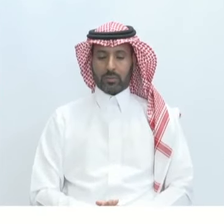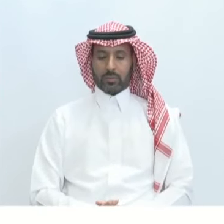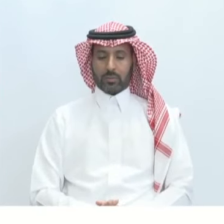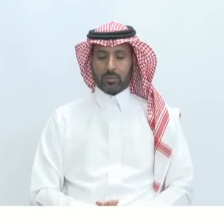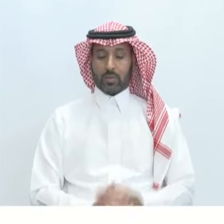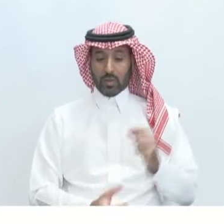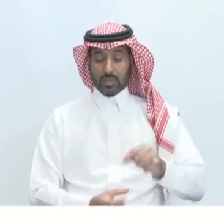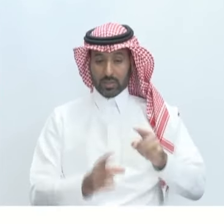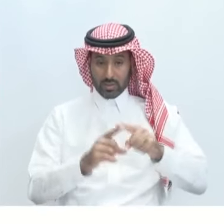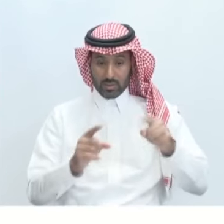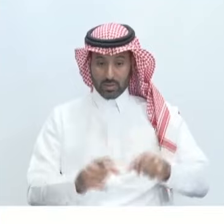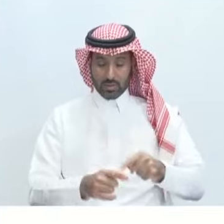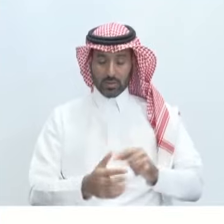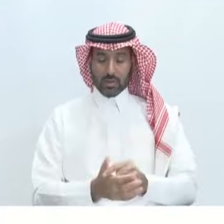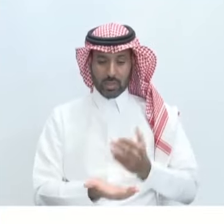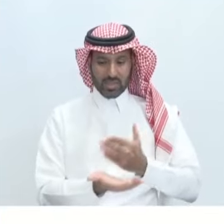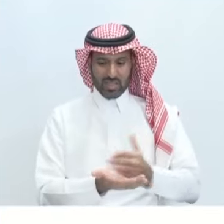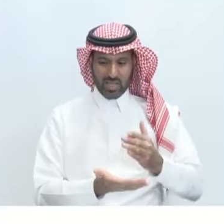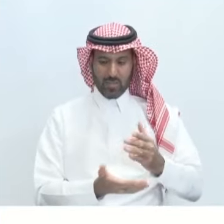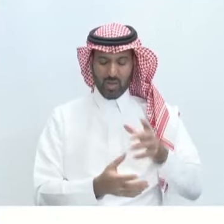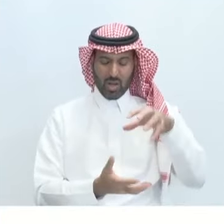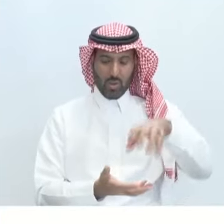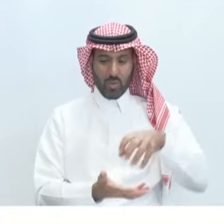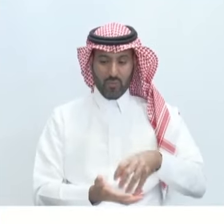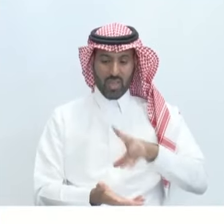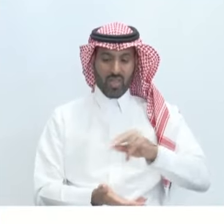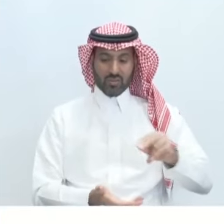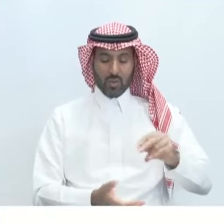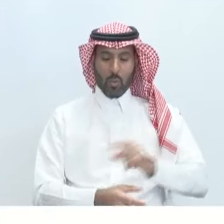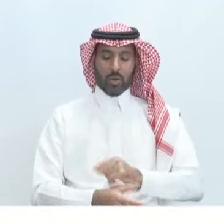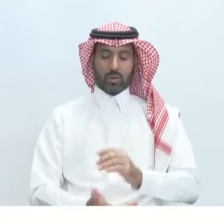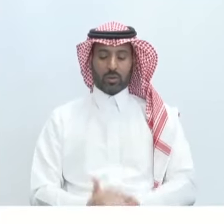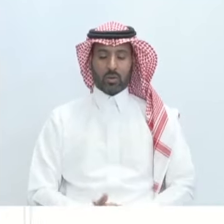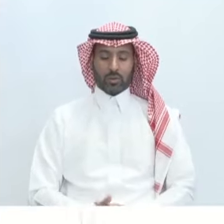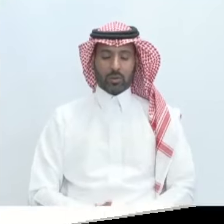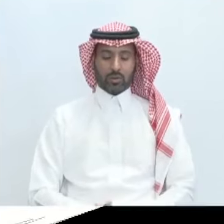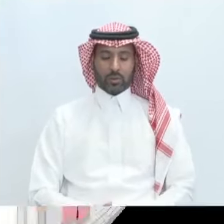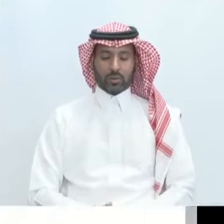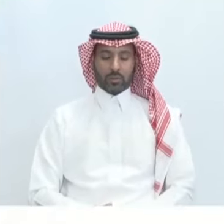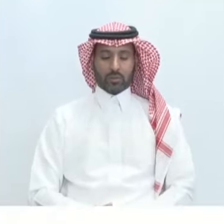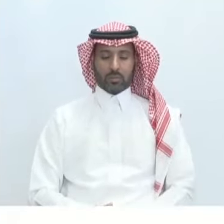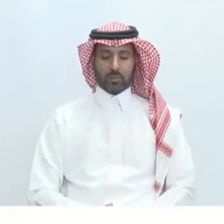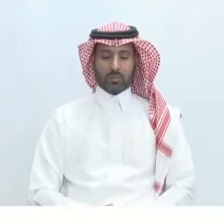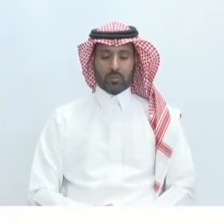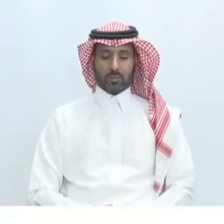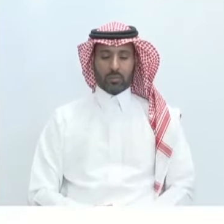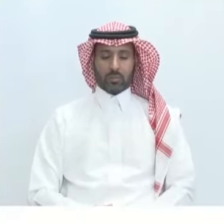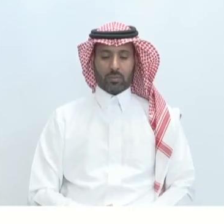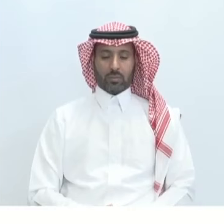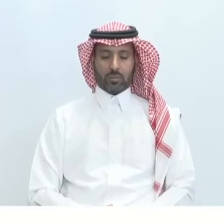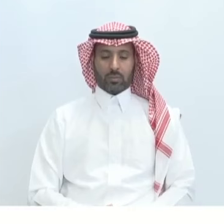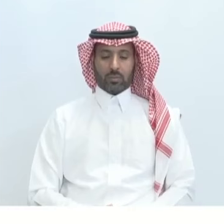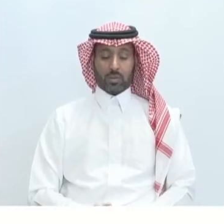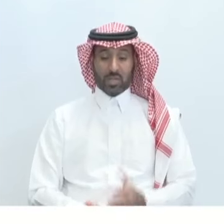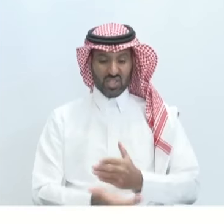اضغط هذا الزر كما ذكرنا لازاله جميع العوائق في نفس الوقت اذا التطبيق العملي